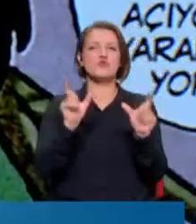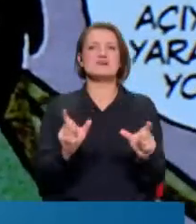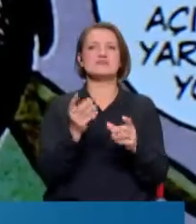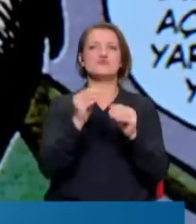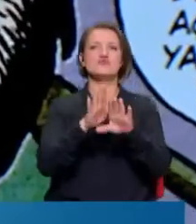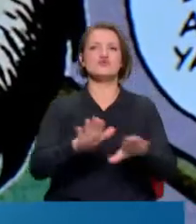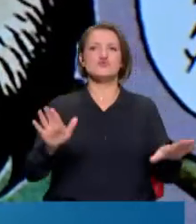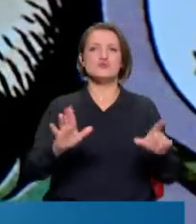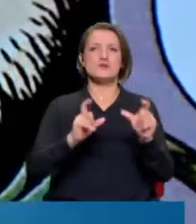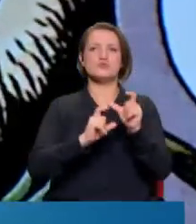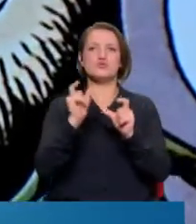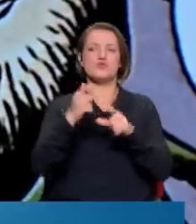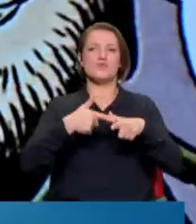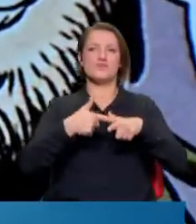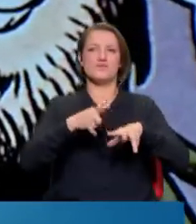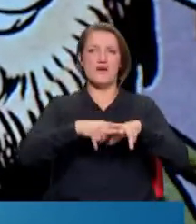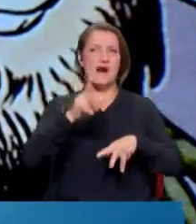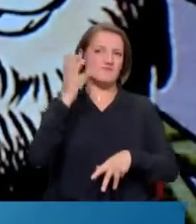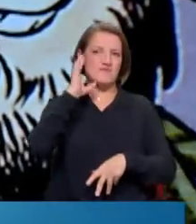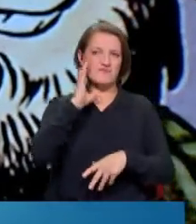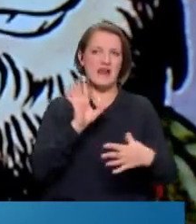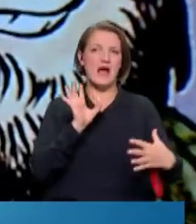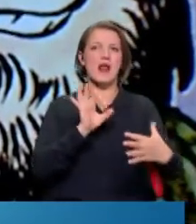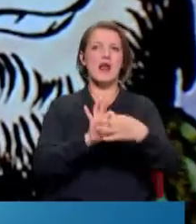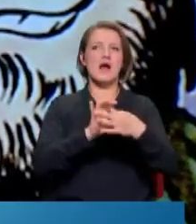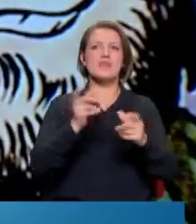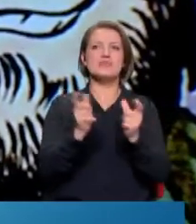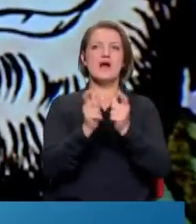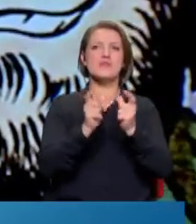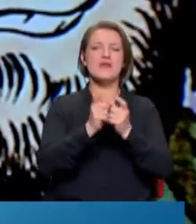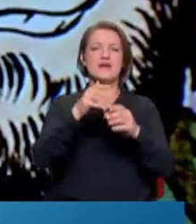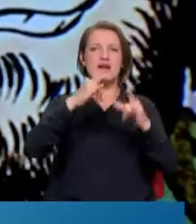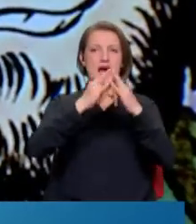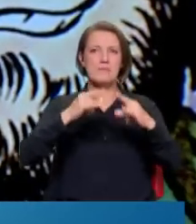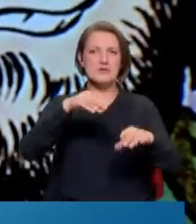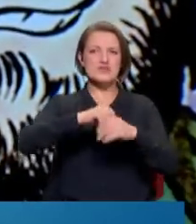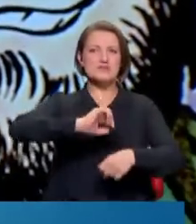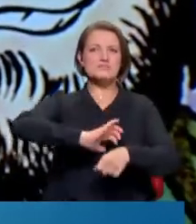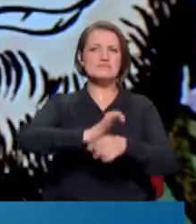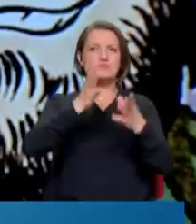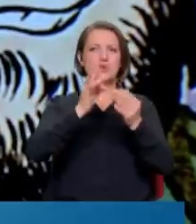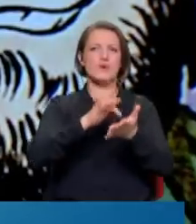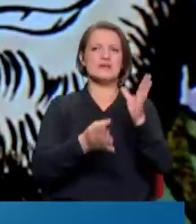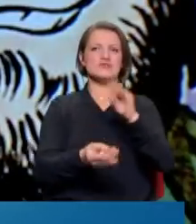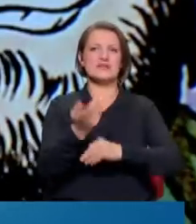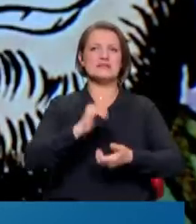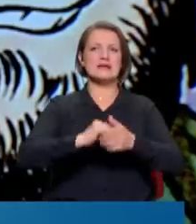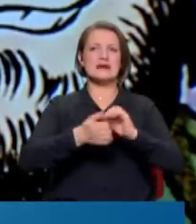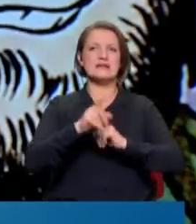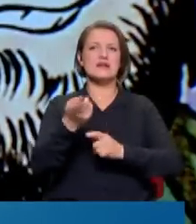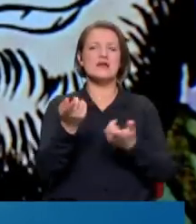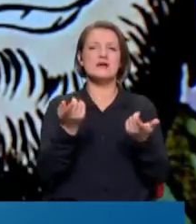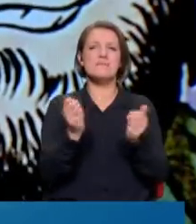çocukların Suffa vakfıyla ilişkili derneğin kampında şiddete uğradığı ortaya çıktı tarikatlar ve cemaatlerle iç içe geçen